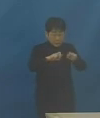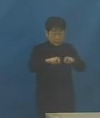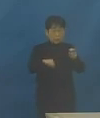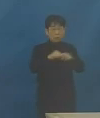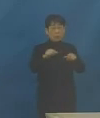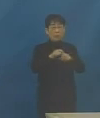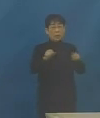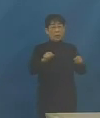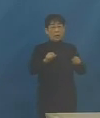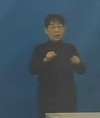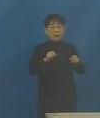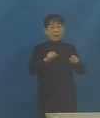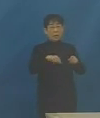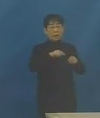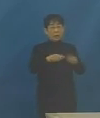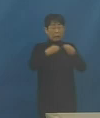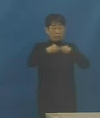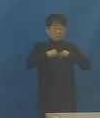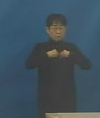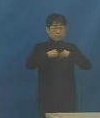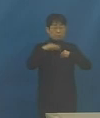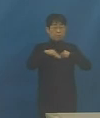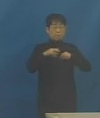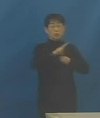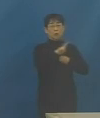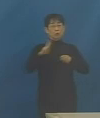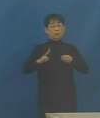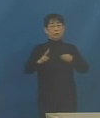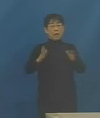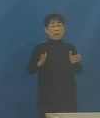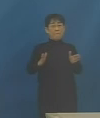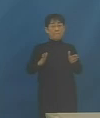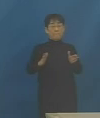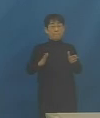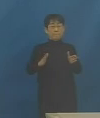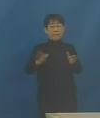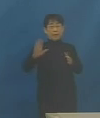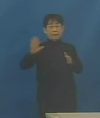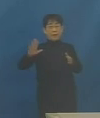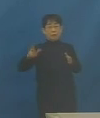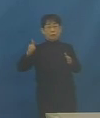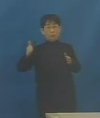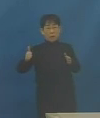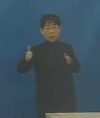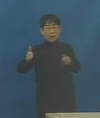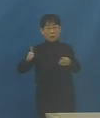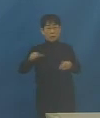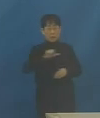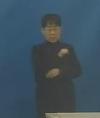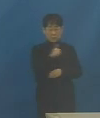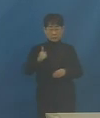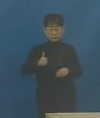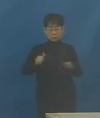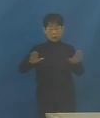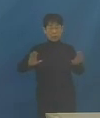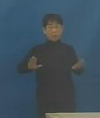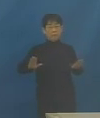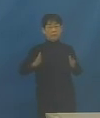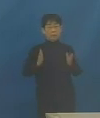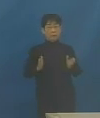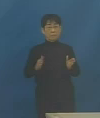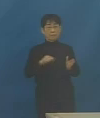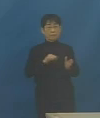2日間という分析でありますでこれまでのデルタ株が5日間というふうに言われていまし